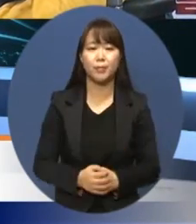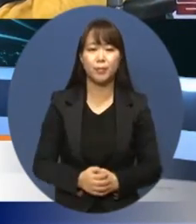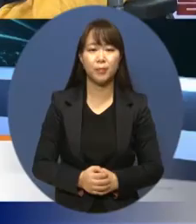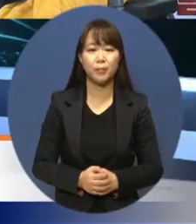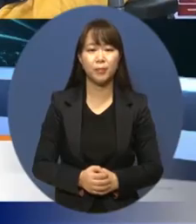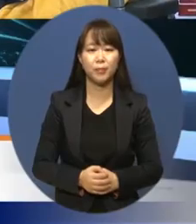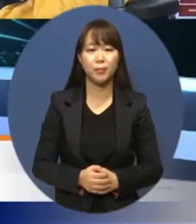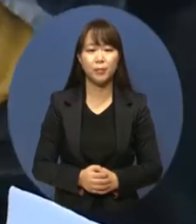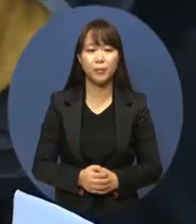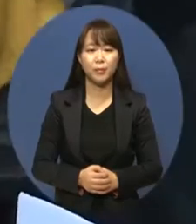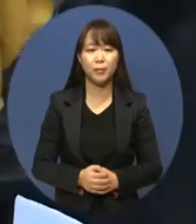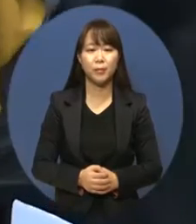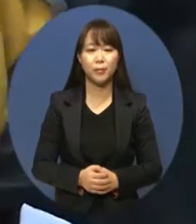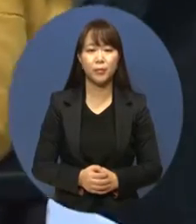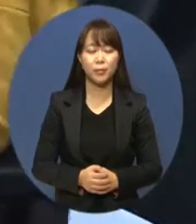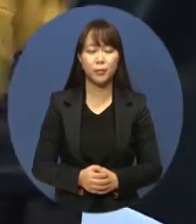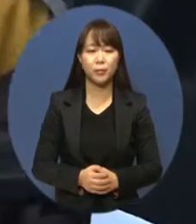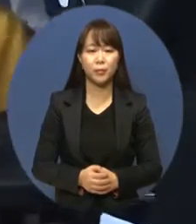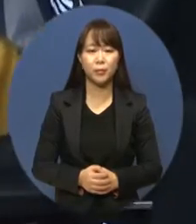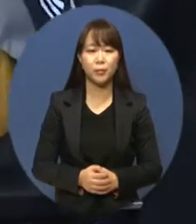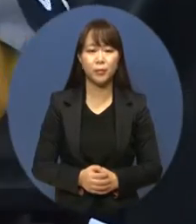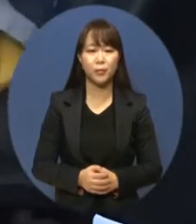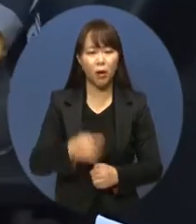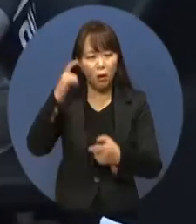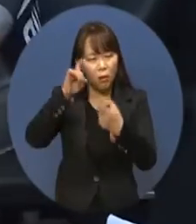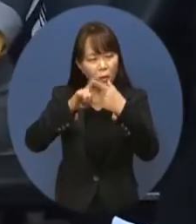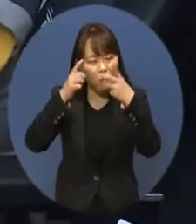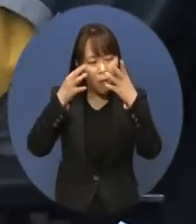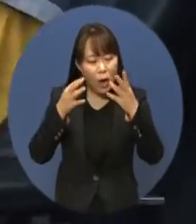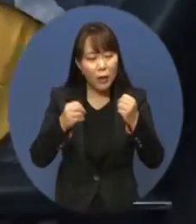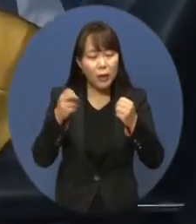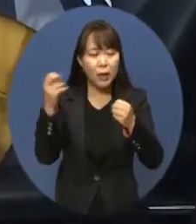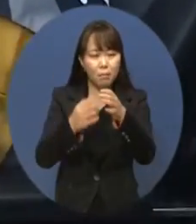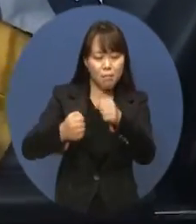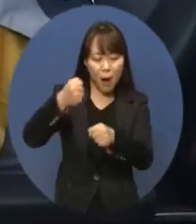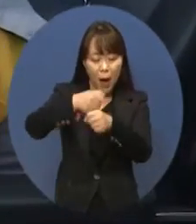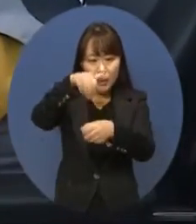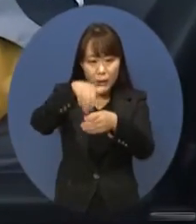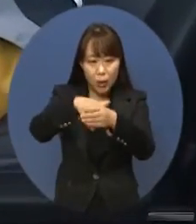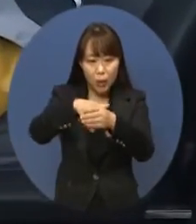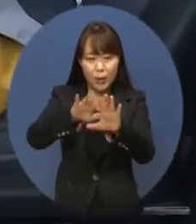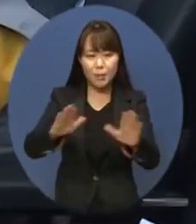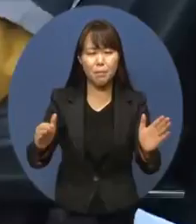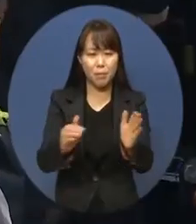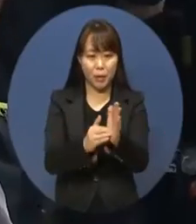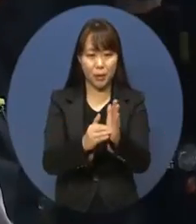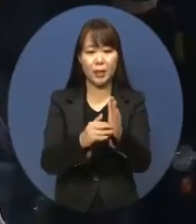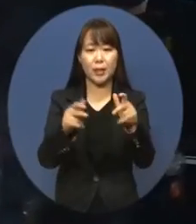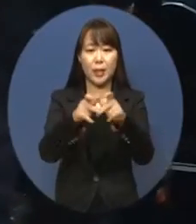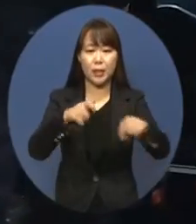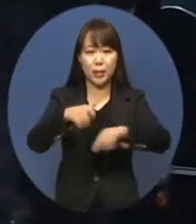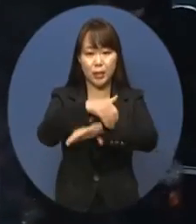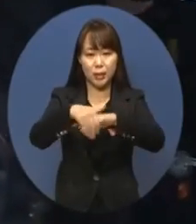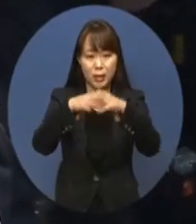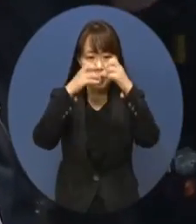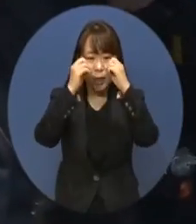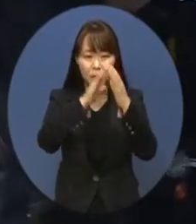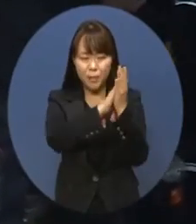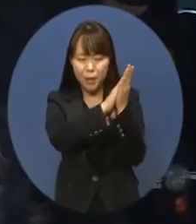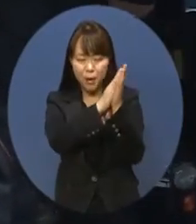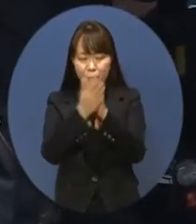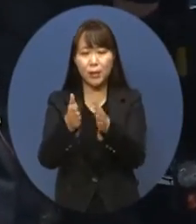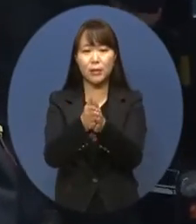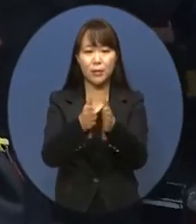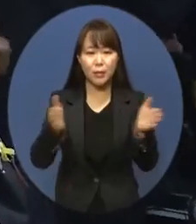알아봤습니다 많은 관심을 모았던 제 보궐선거가 막을 내리고 장애인 정책에 새로운 변화가